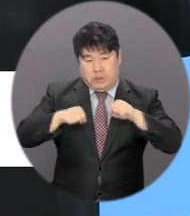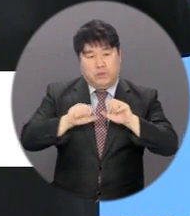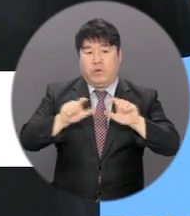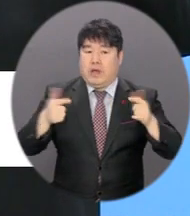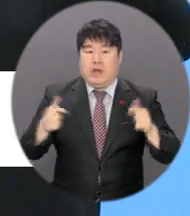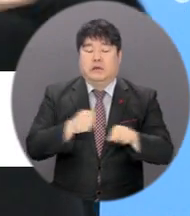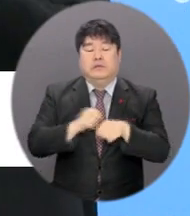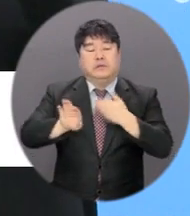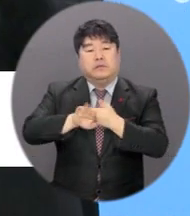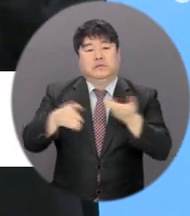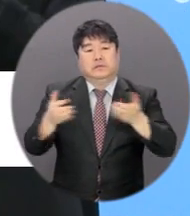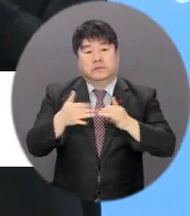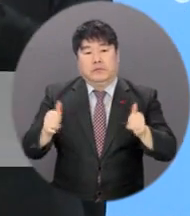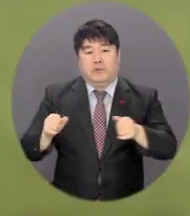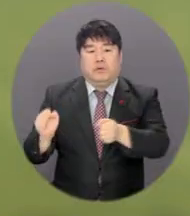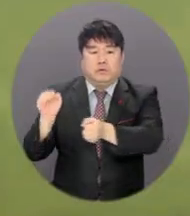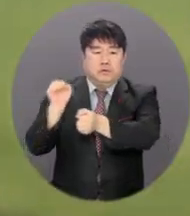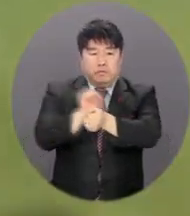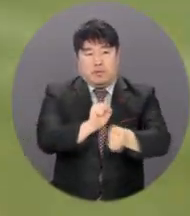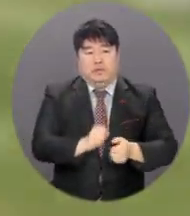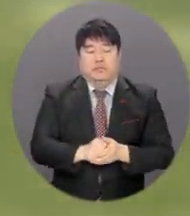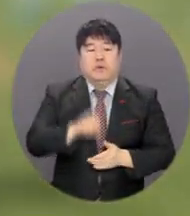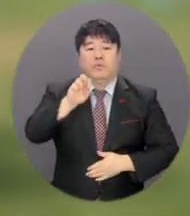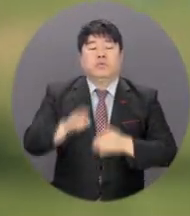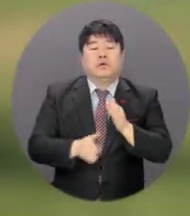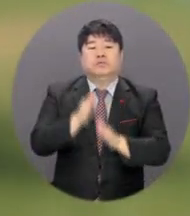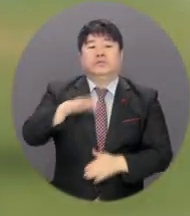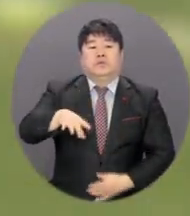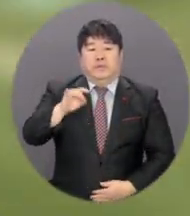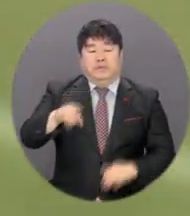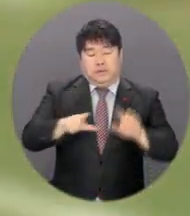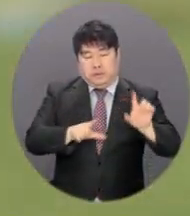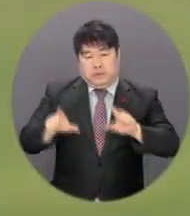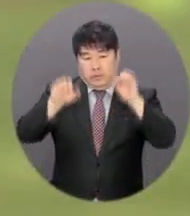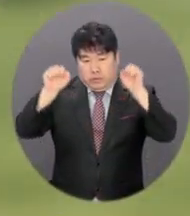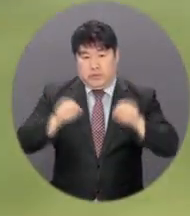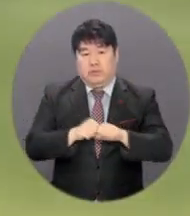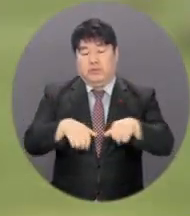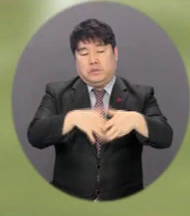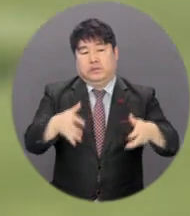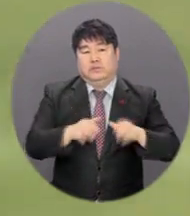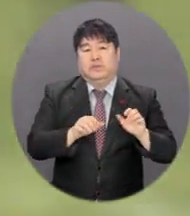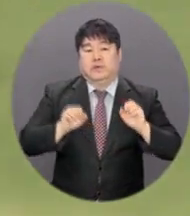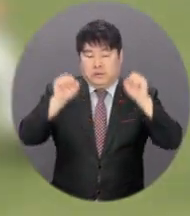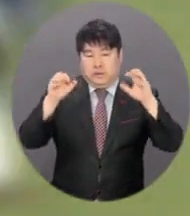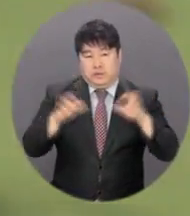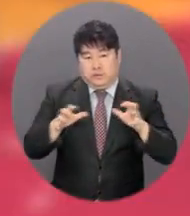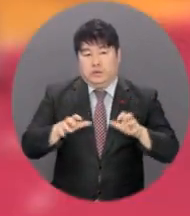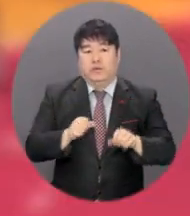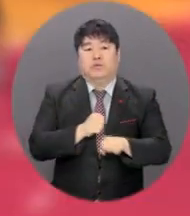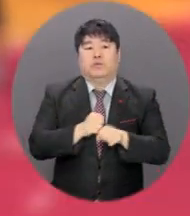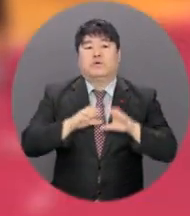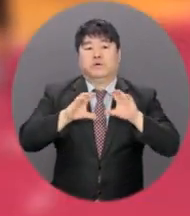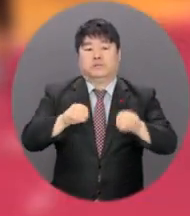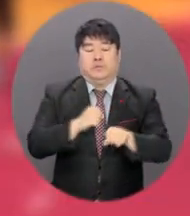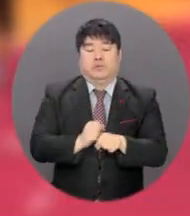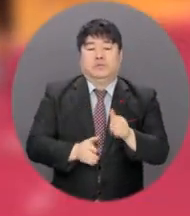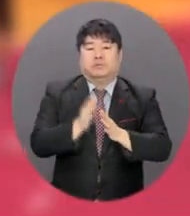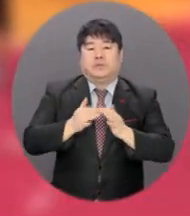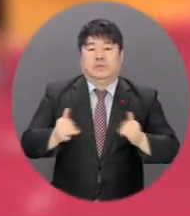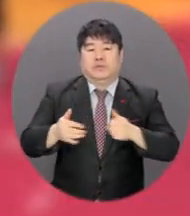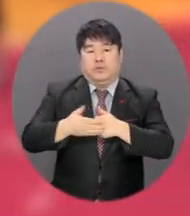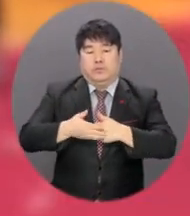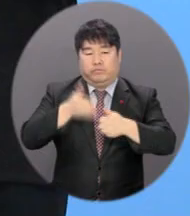다른 직원들에게도 전파를 했습니다. 광주시는 우선 생활체육과 집단체육 활동의 집합을 금지시키고 시민들의